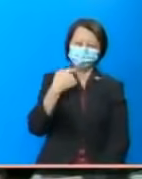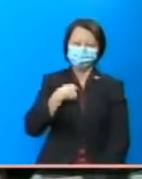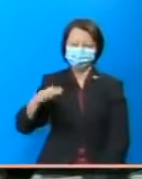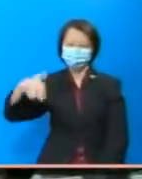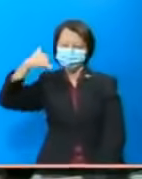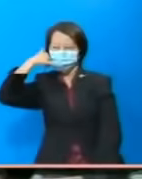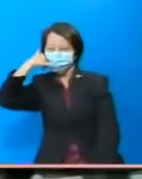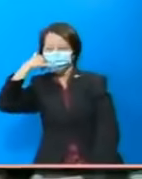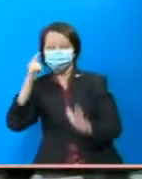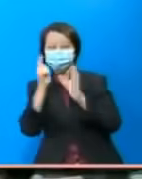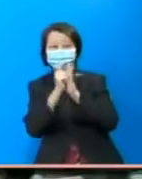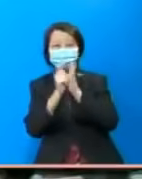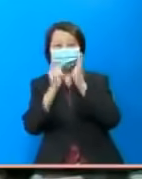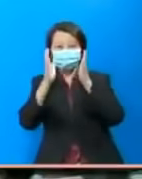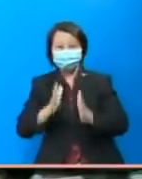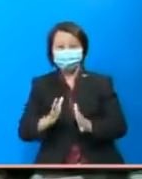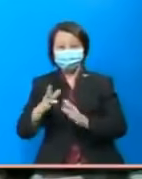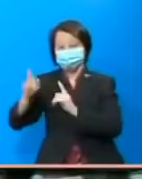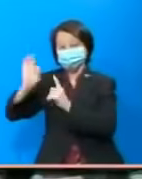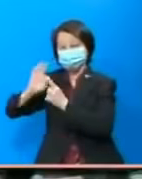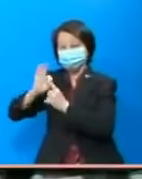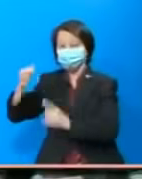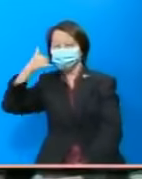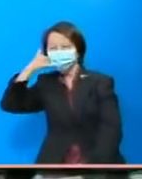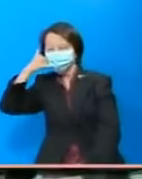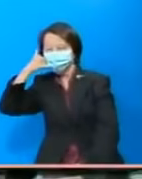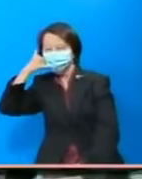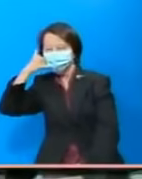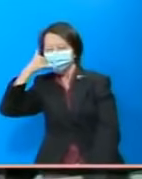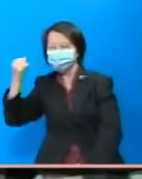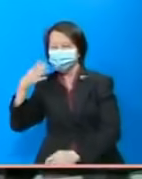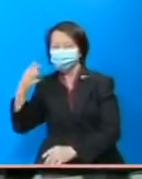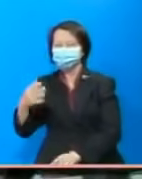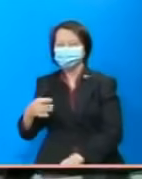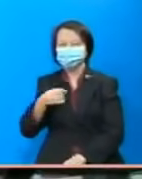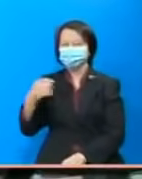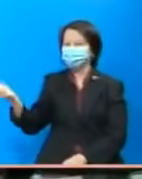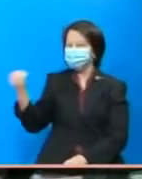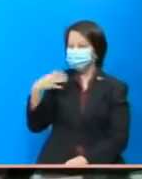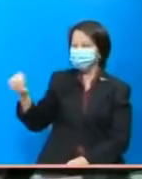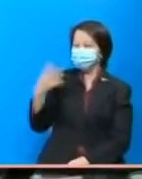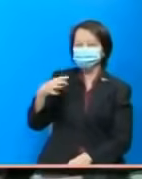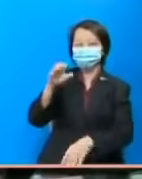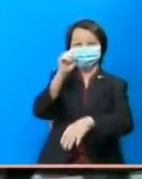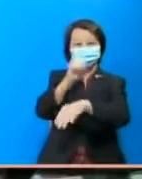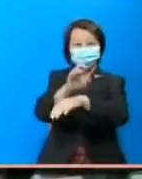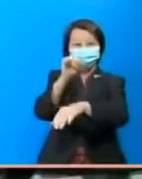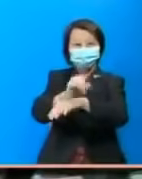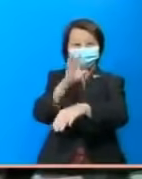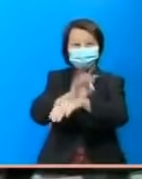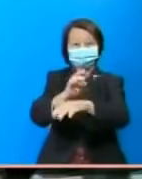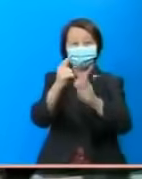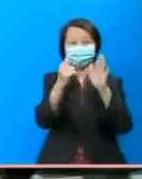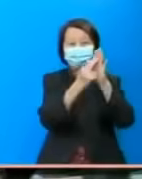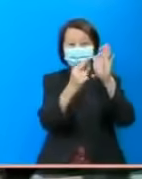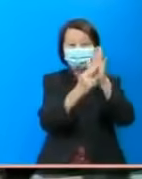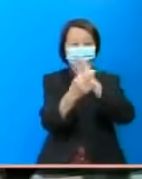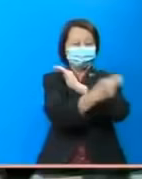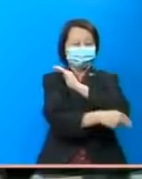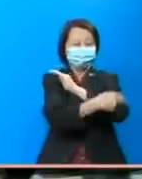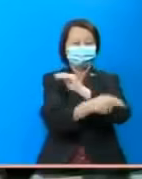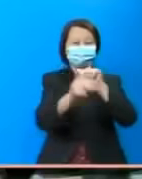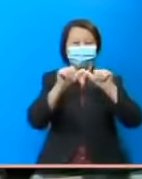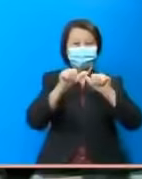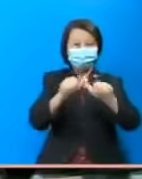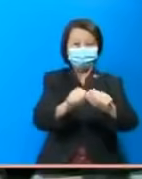Pinang dan saya dipahamkan bahwa penasihat undang-undang Negeri masih meneruskan